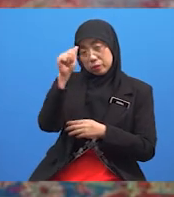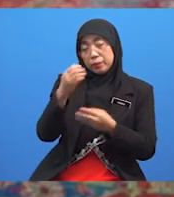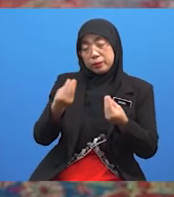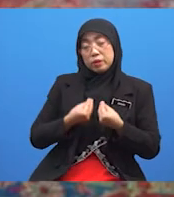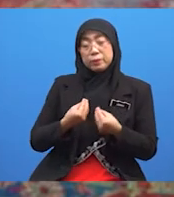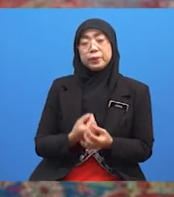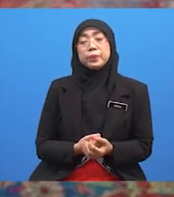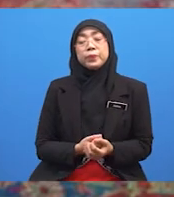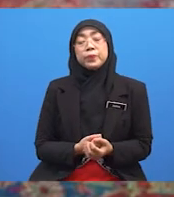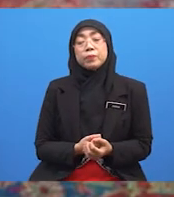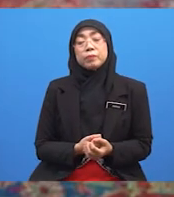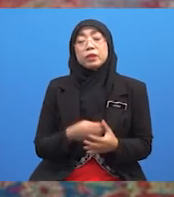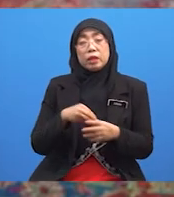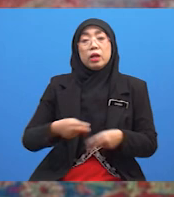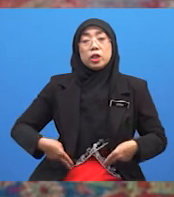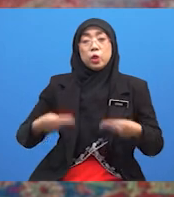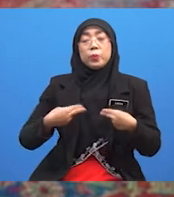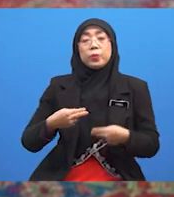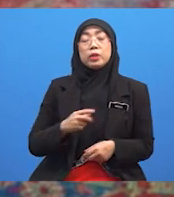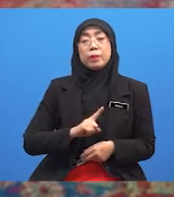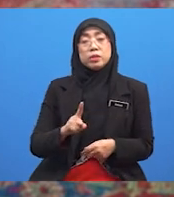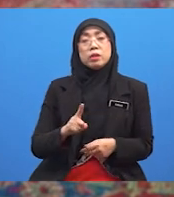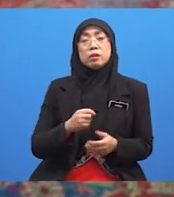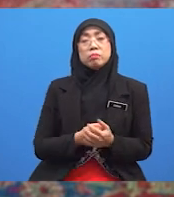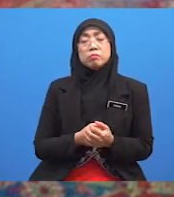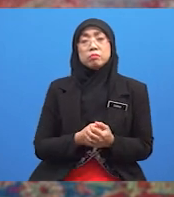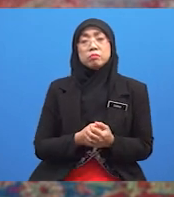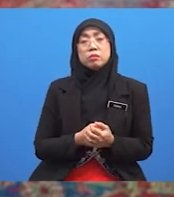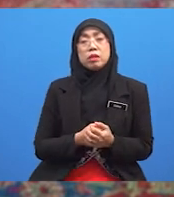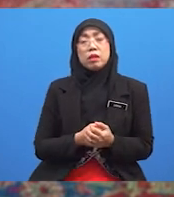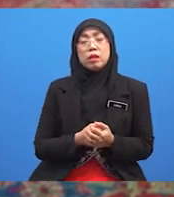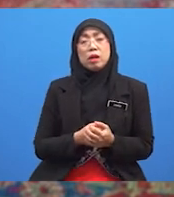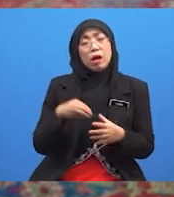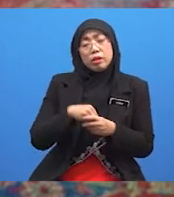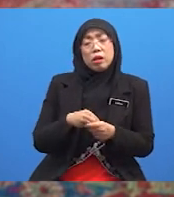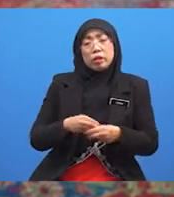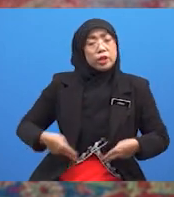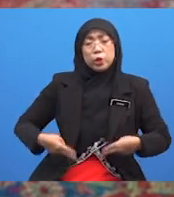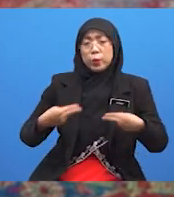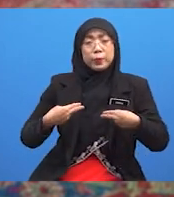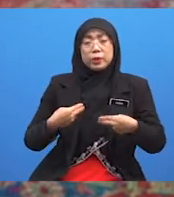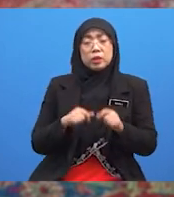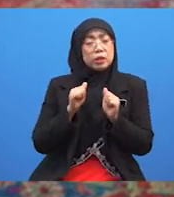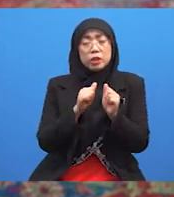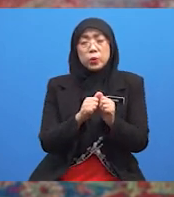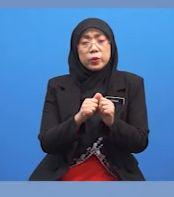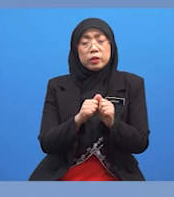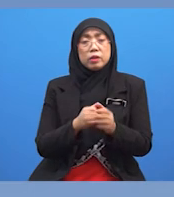Manakala kehidupan beragama pula merujuk kepada perihal hidup yang mematuhi ajaran